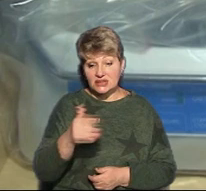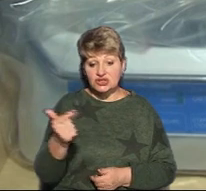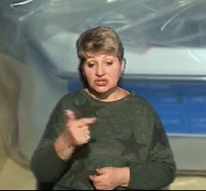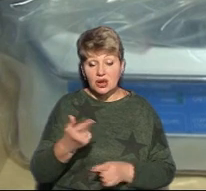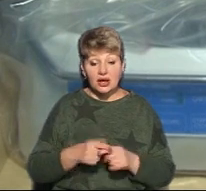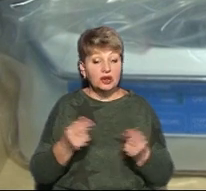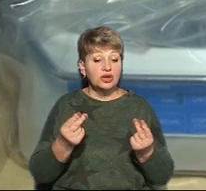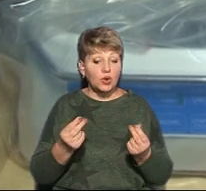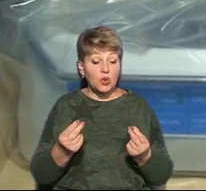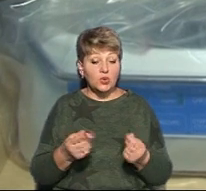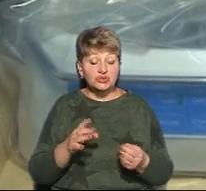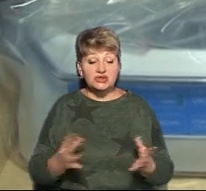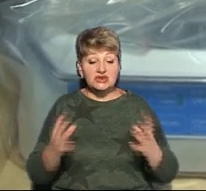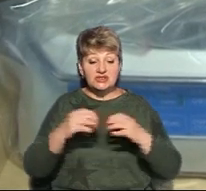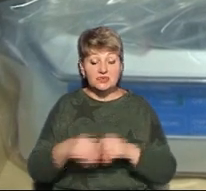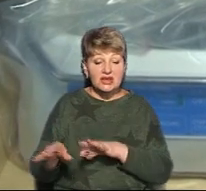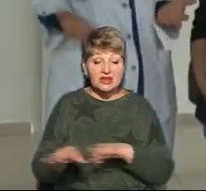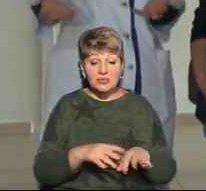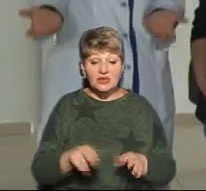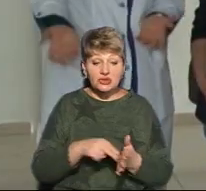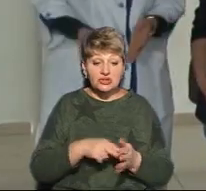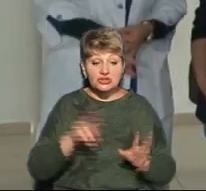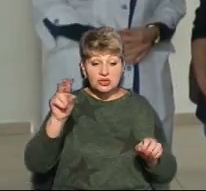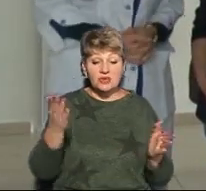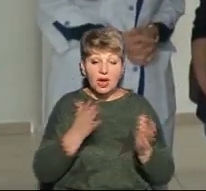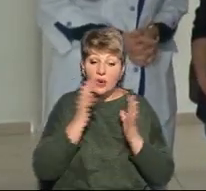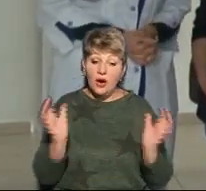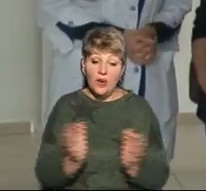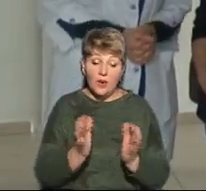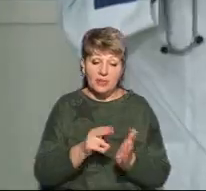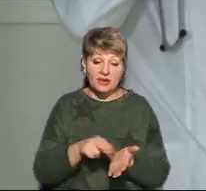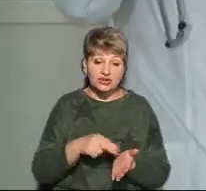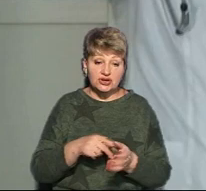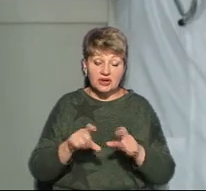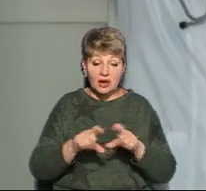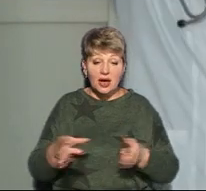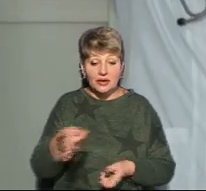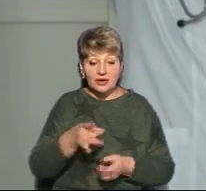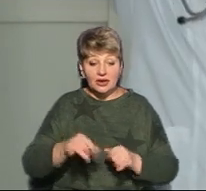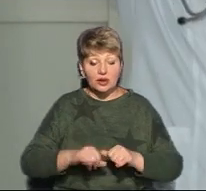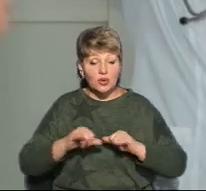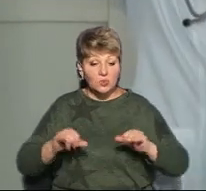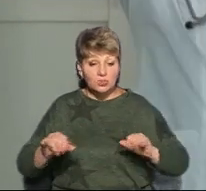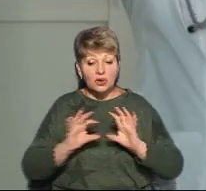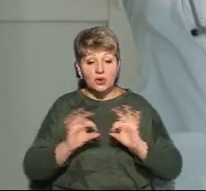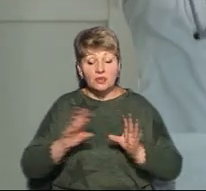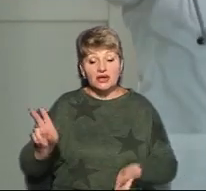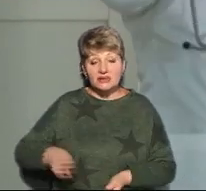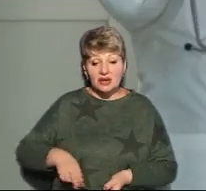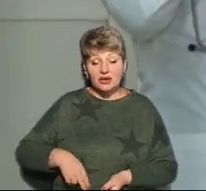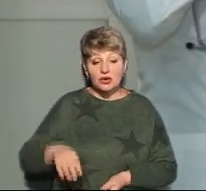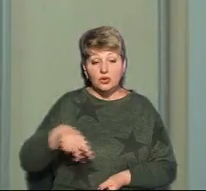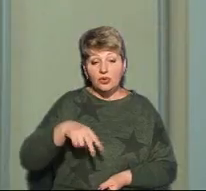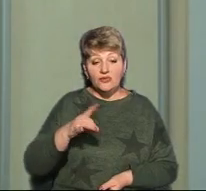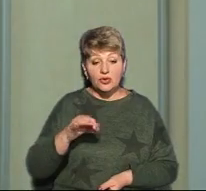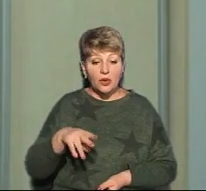Це кошти ініціативи «Спільнодія Черкащини», якою опікується Черкаська агенція регіонального розвитку, розповіла її директорка Любов